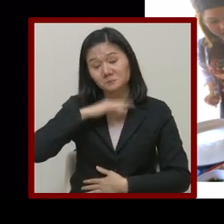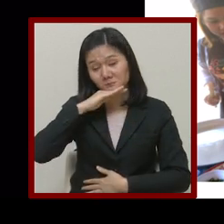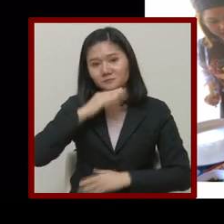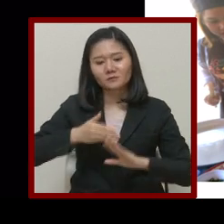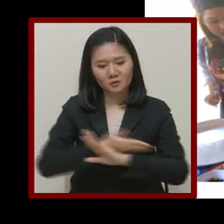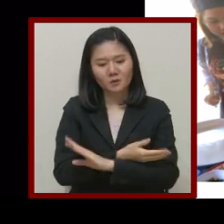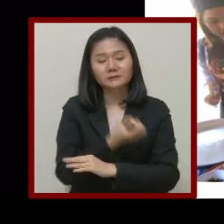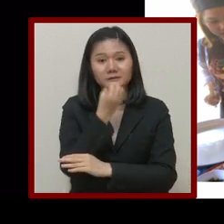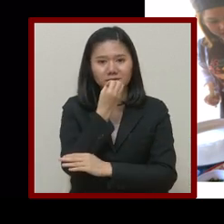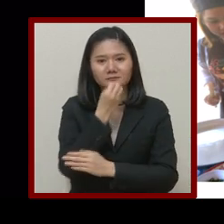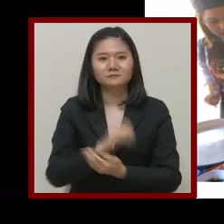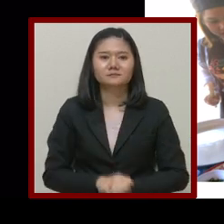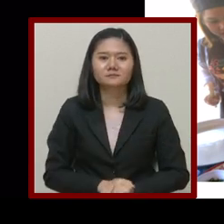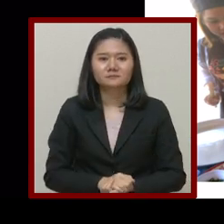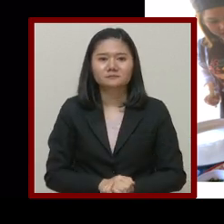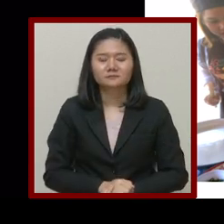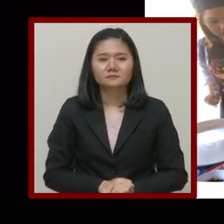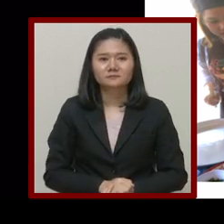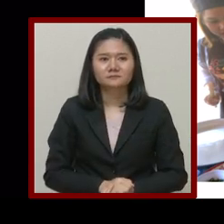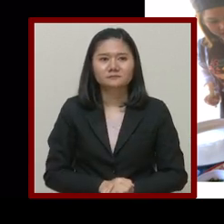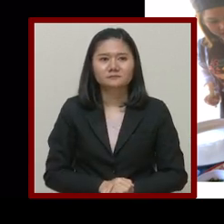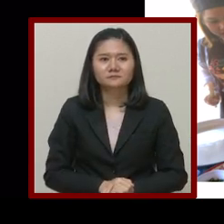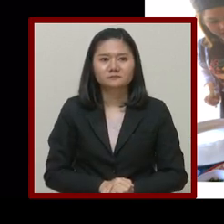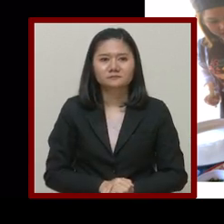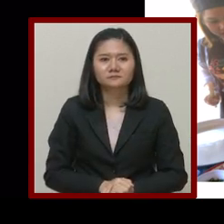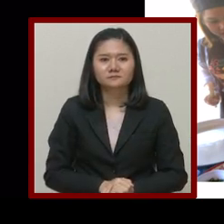อิ่มก่อนยังไม่ทันได้ทานเลยนะอิ่มแล้วนะ